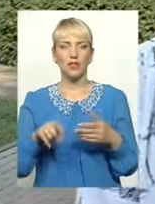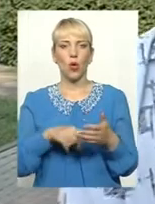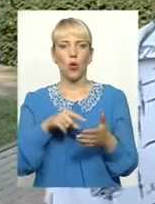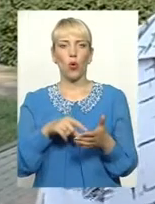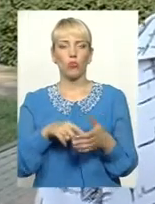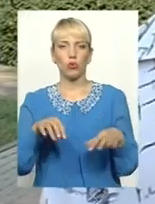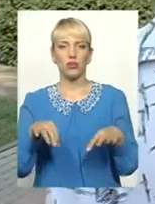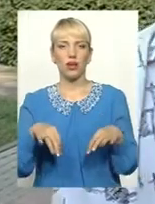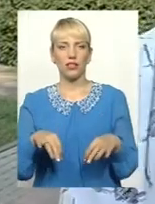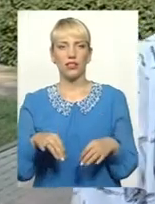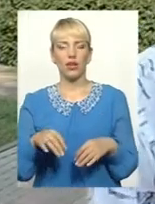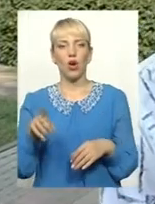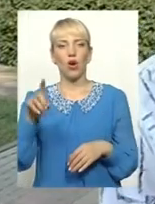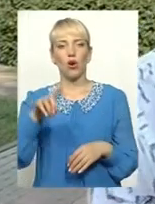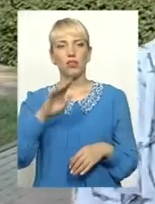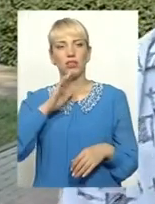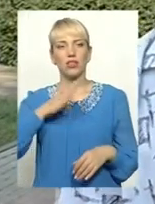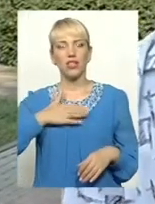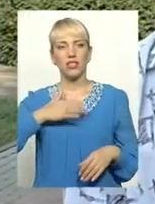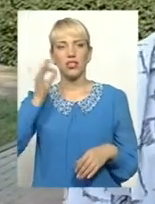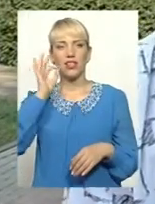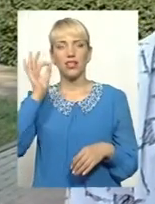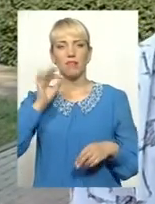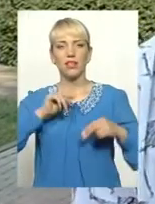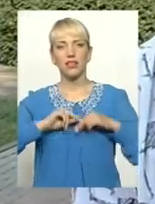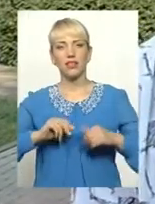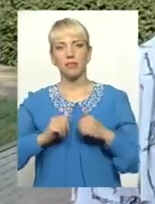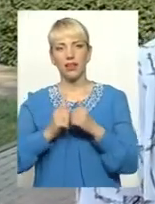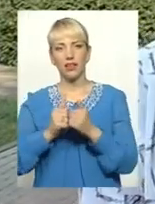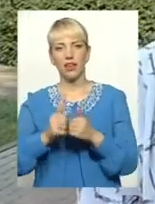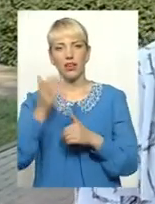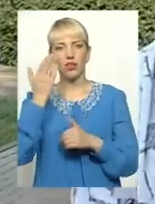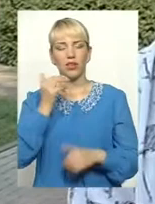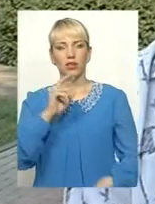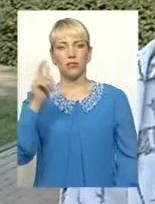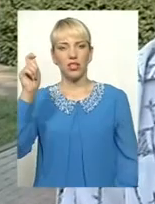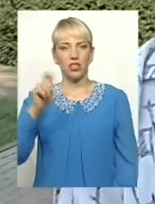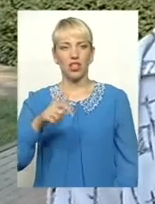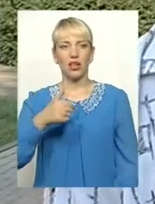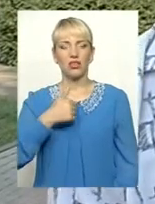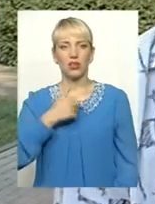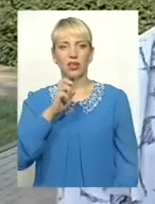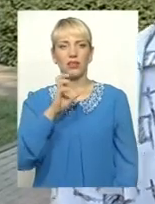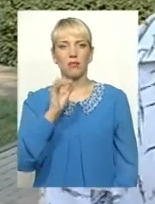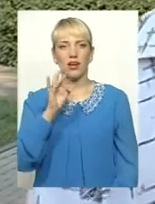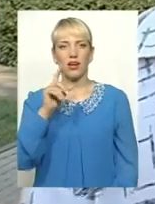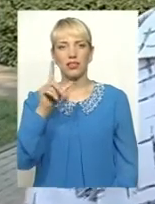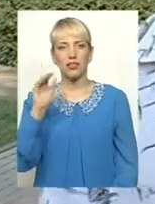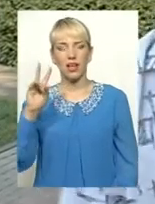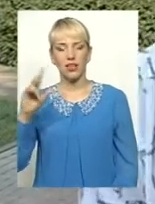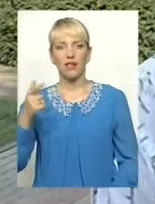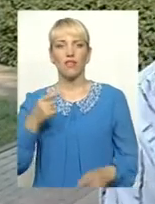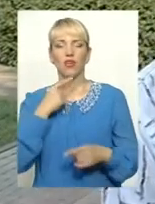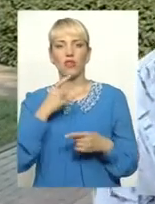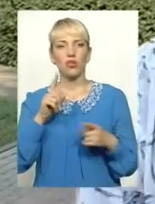Хоча наші німецькі партнери, коли березні місяці, вони, здається, приїжджали до нас, вони наголосили, що вони проти